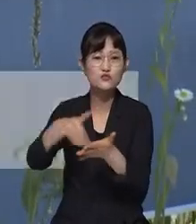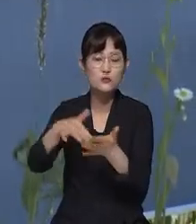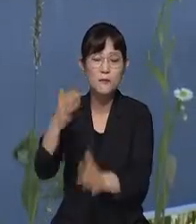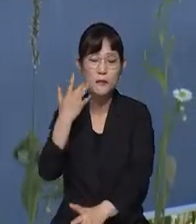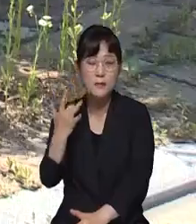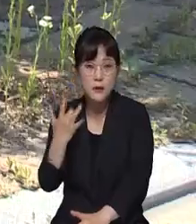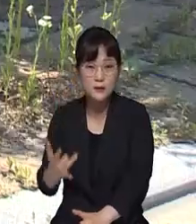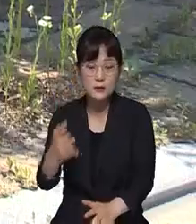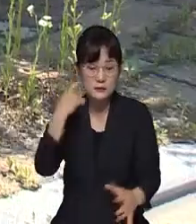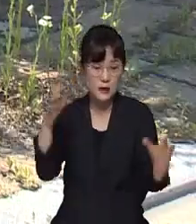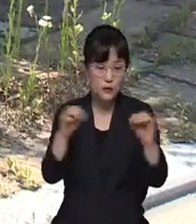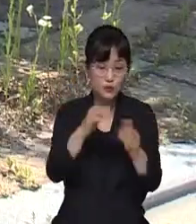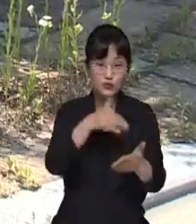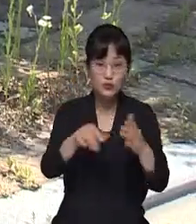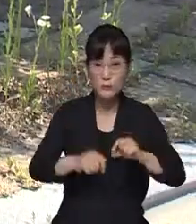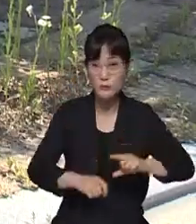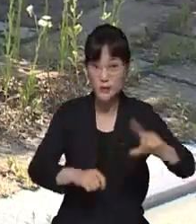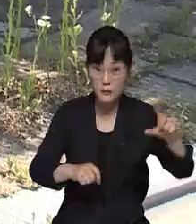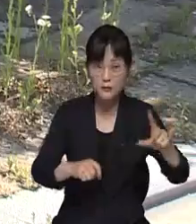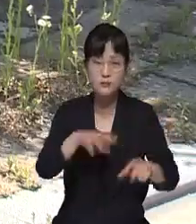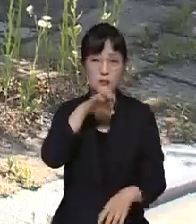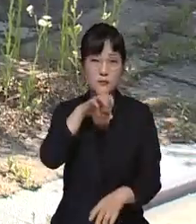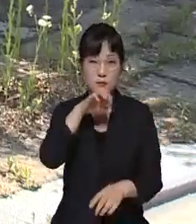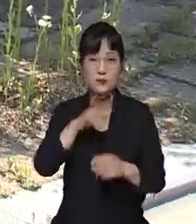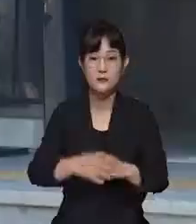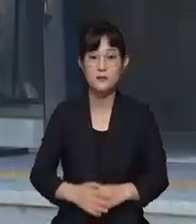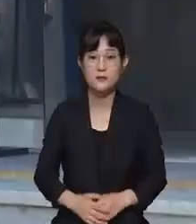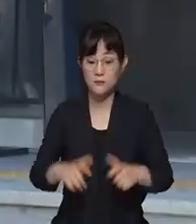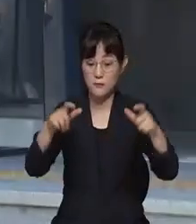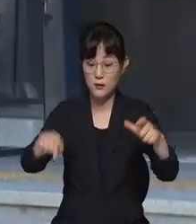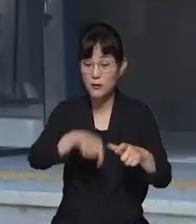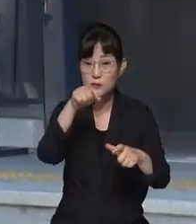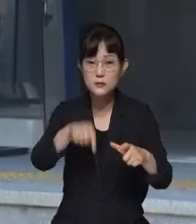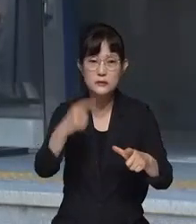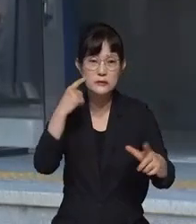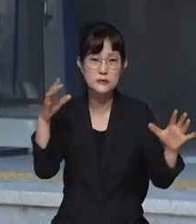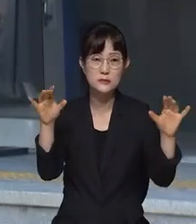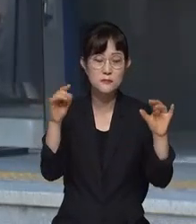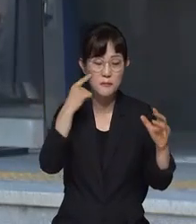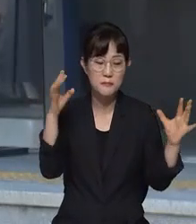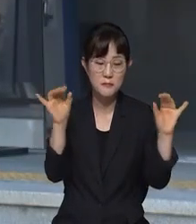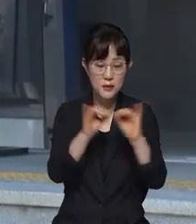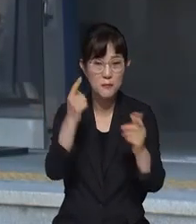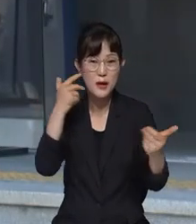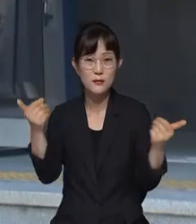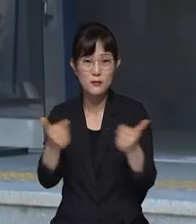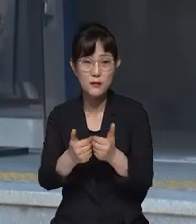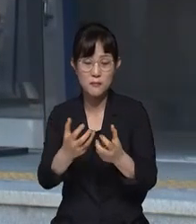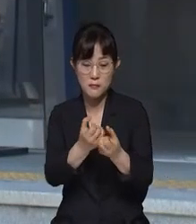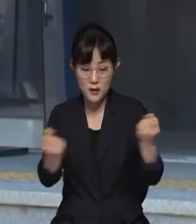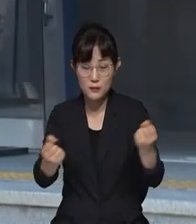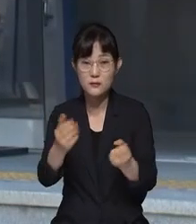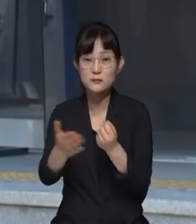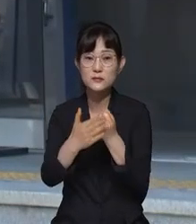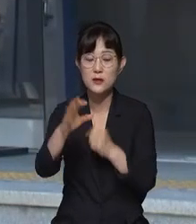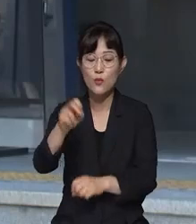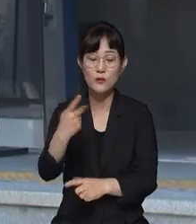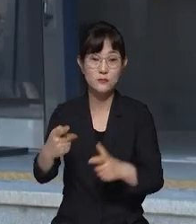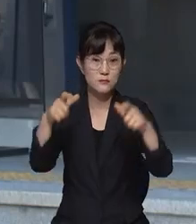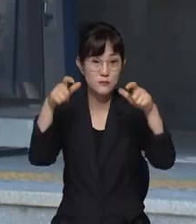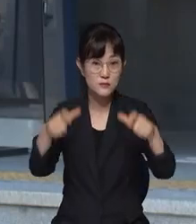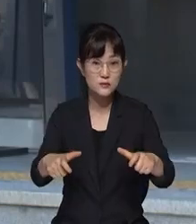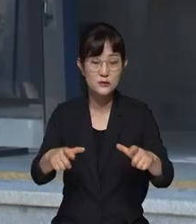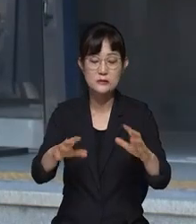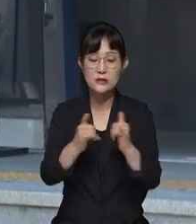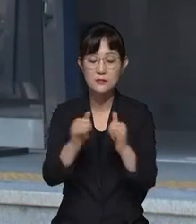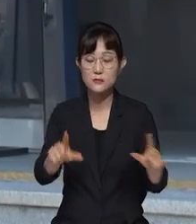동의율을 높였다는 주장이 나왔습니다. 이렇게 같은 지역 안에서도 찬반 의견이 첨예하게 갈리자 광산구는 주민들의 의견을 직접